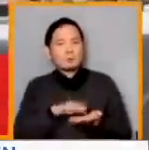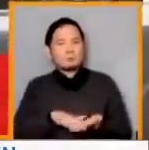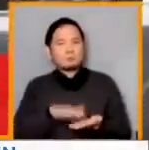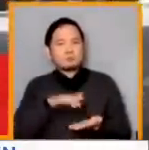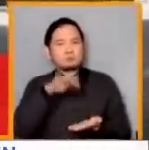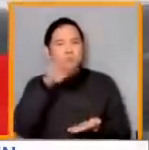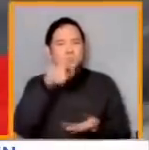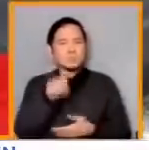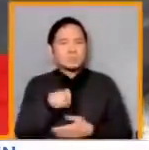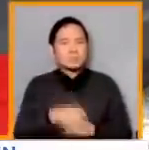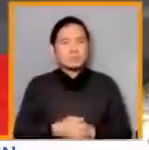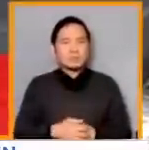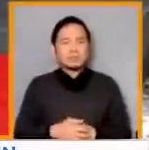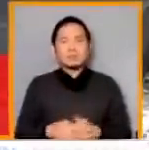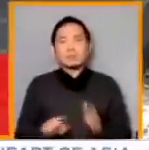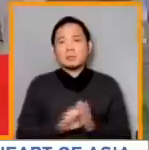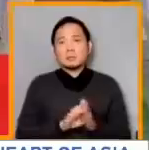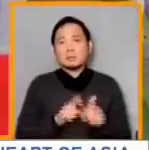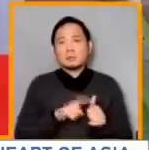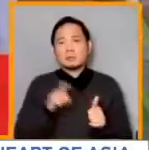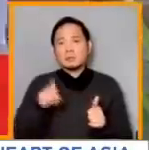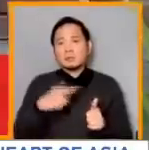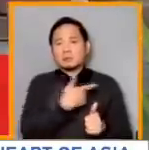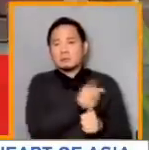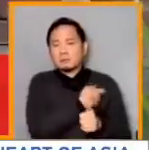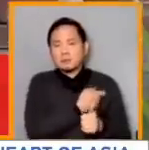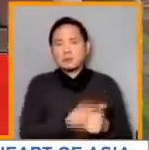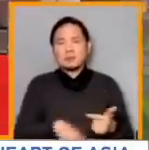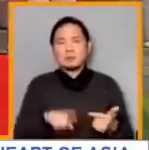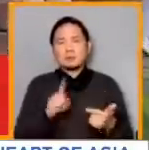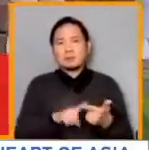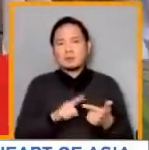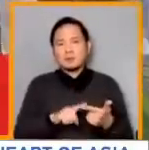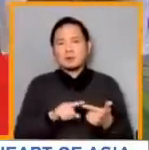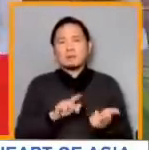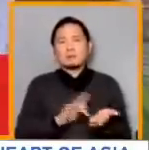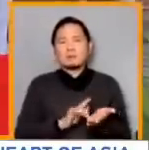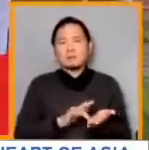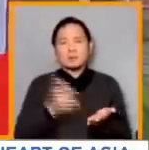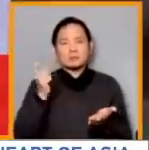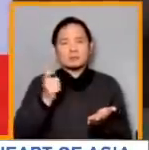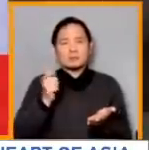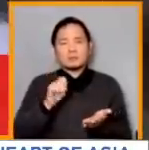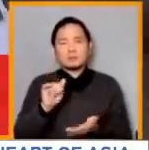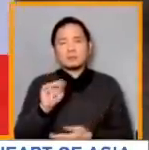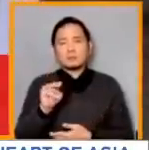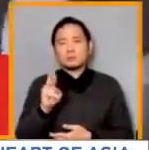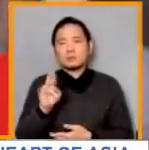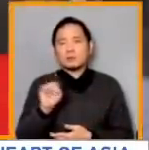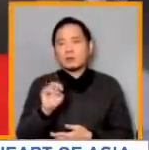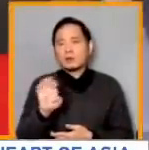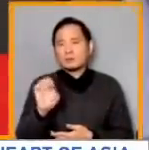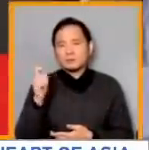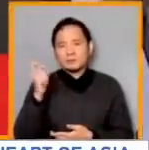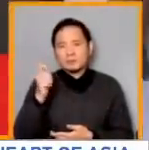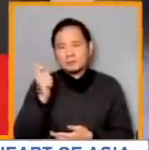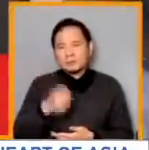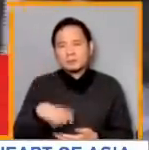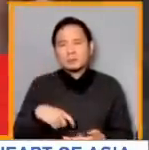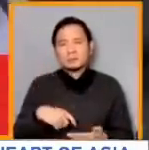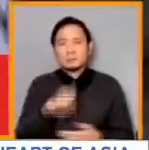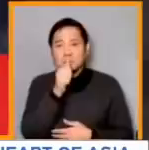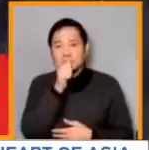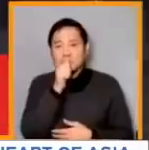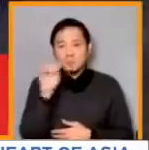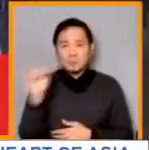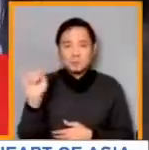kasi bakunado, requirement din na dapat may medical insurance ang mga papasok na estudyante. Kundi man private insurance, pwede rin